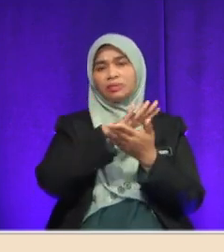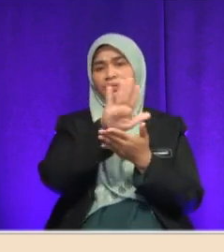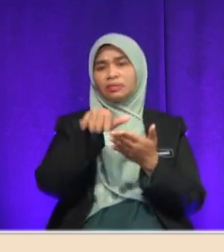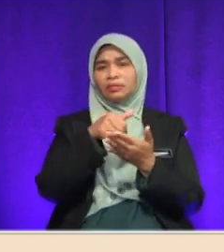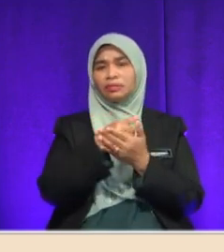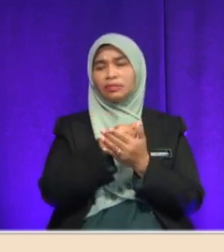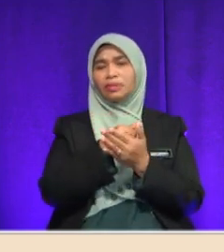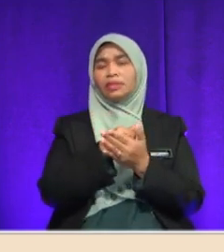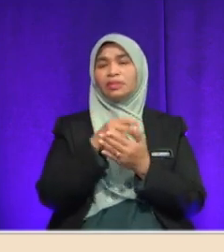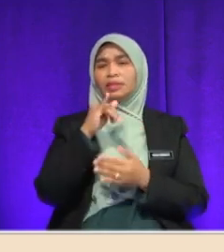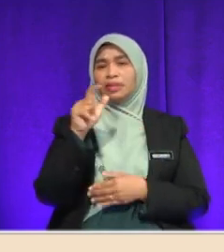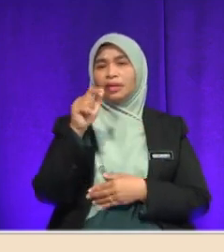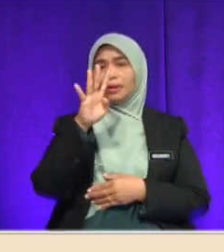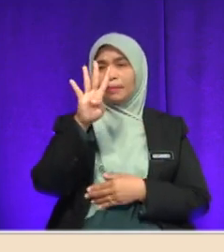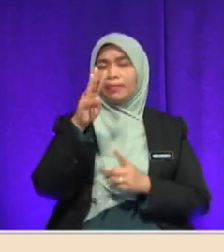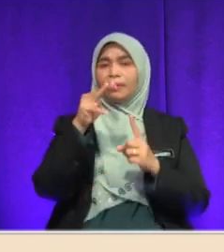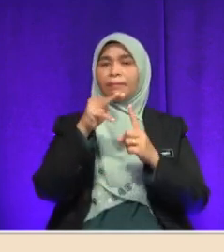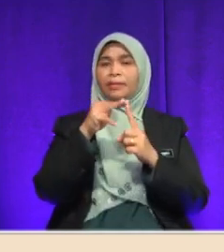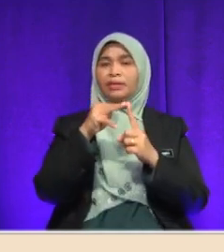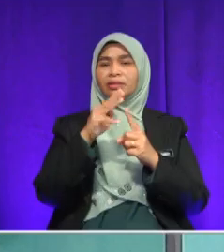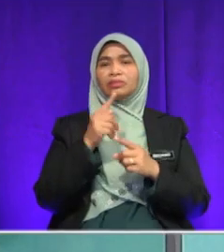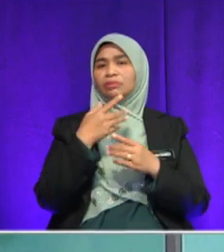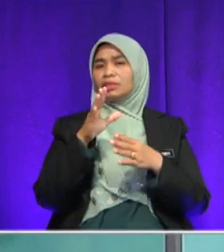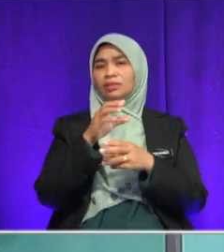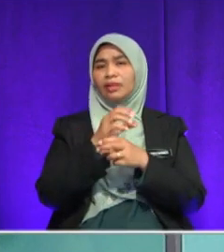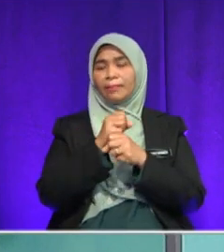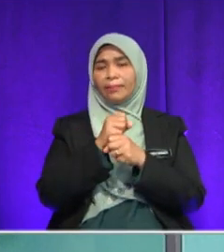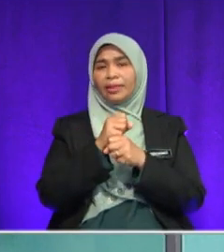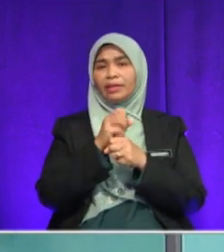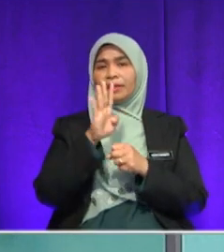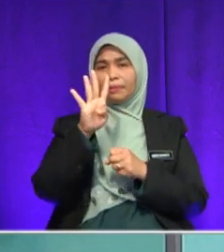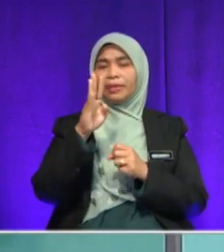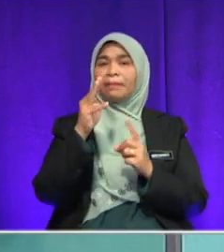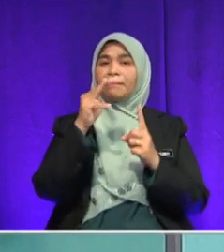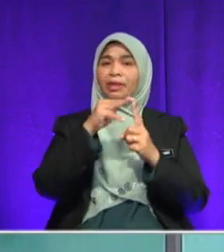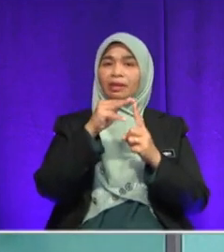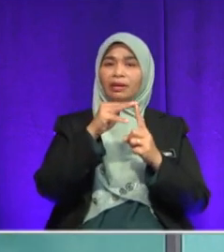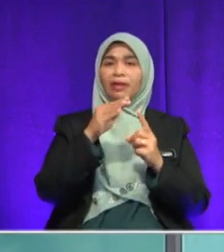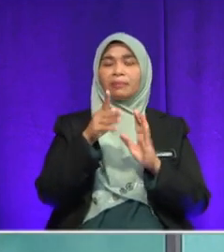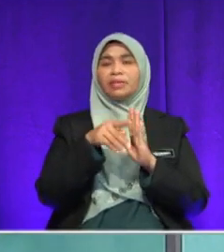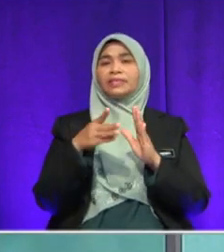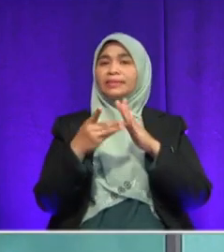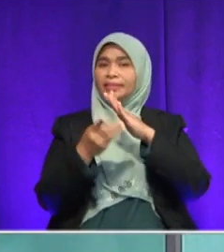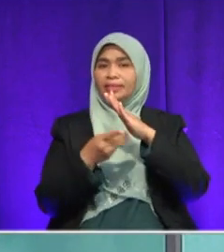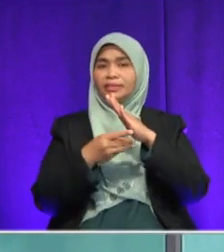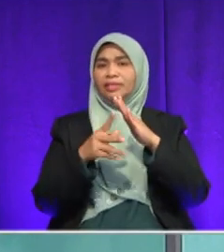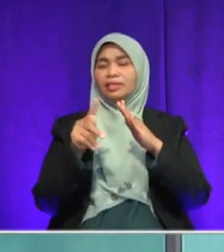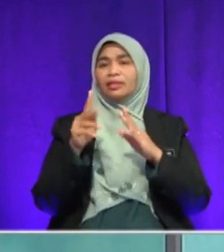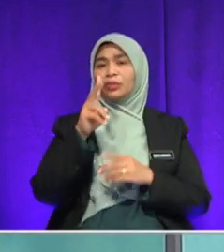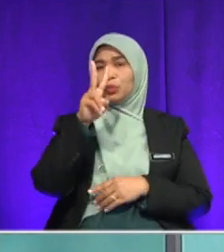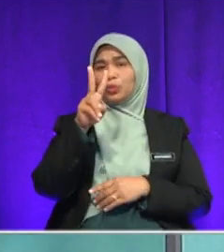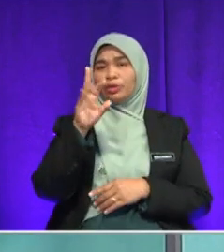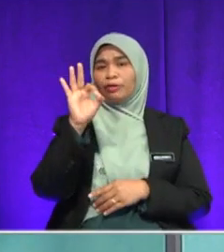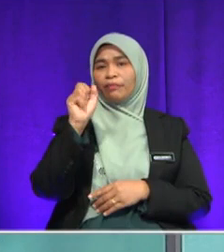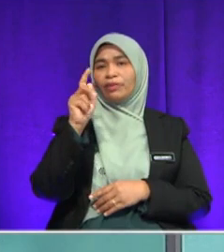adalah 4 markah. So, kita sudah mendapat 4 markah berdasarkan 2 isi ataupun 2 fakta,